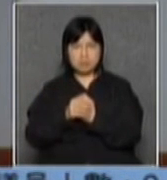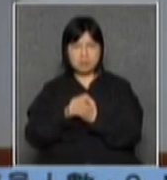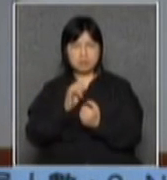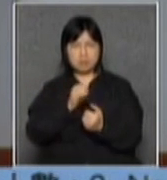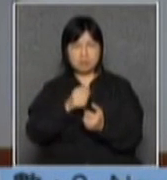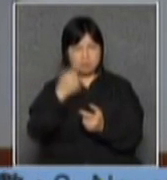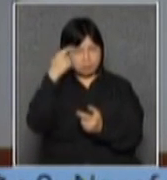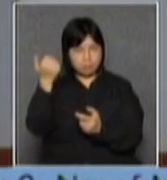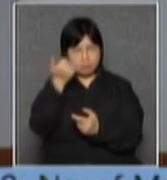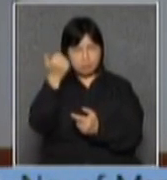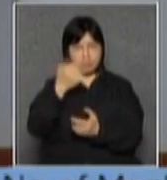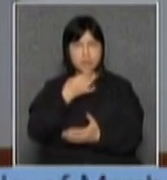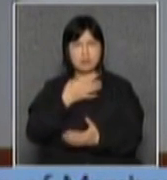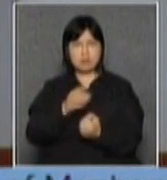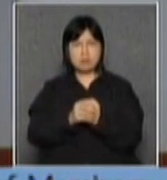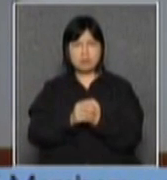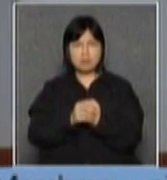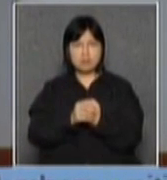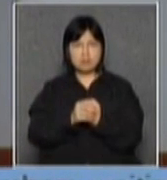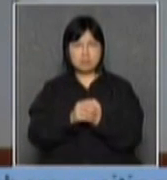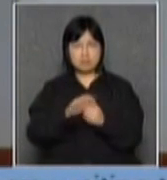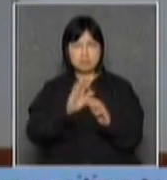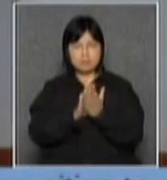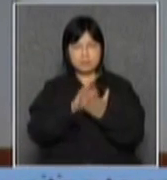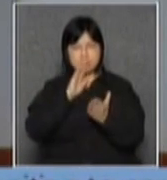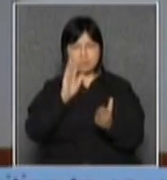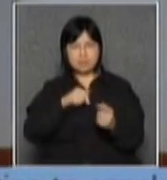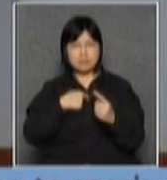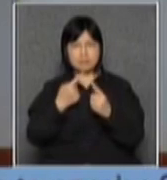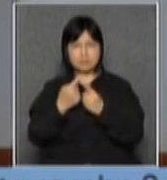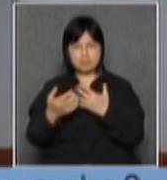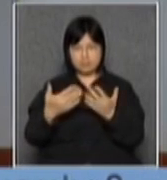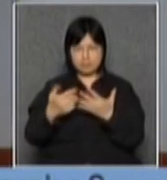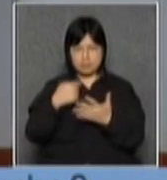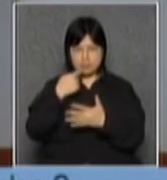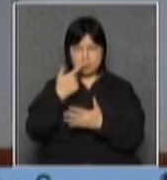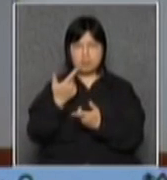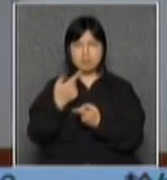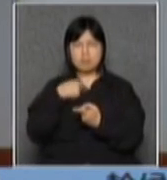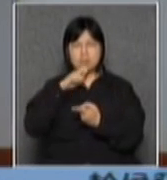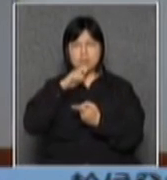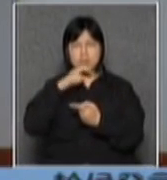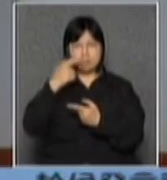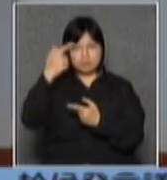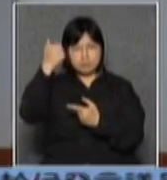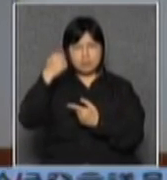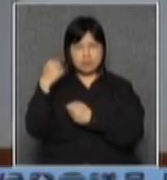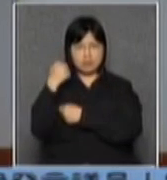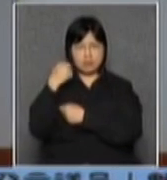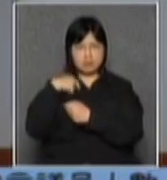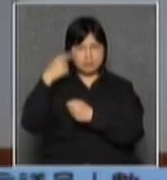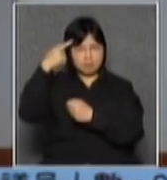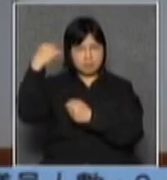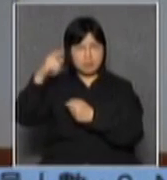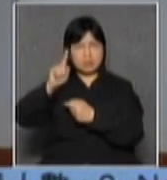瑜？蓋累之所能及者，人事之而言，而出於智力之所不及者，天道